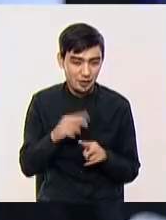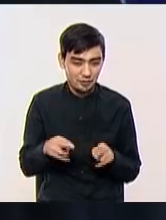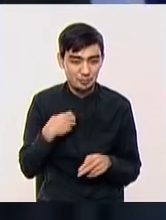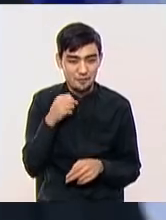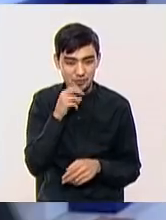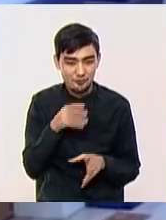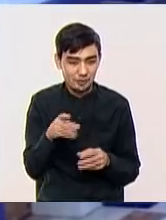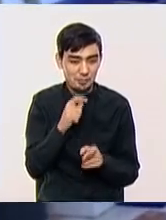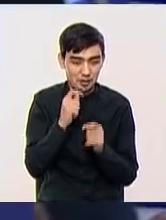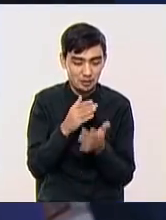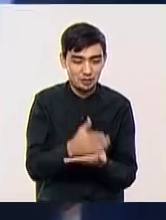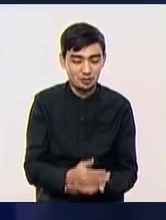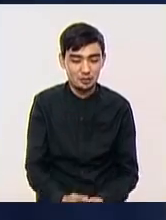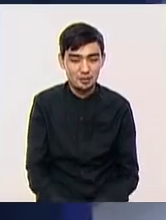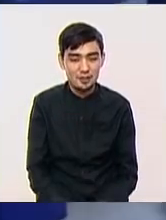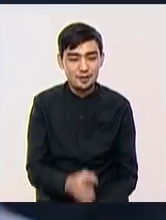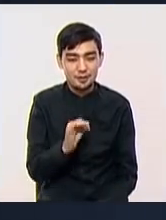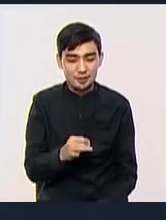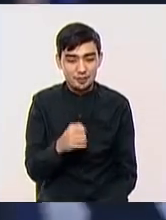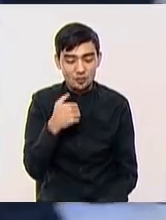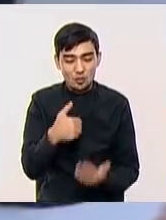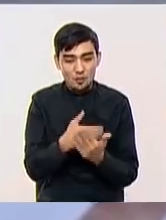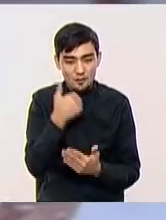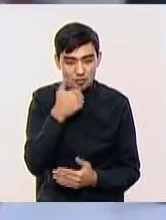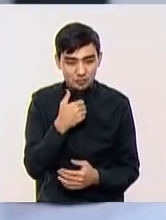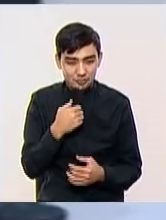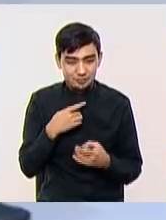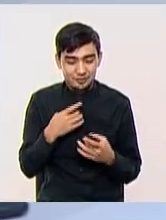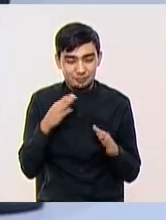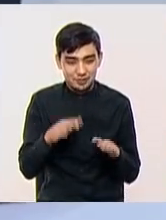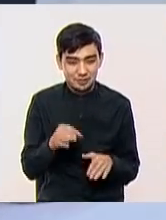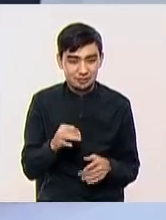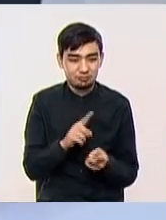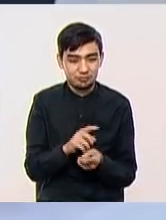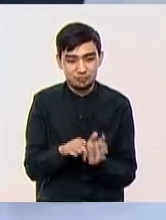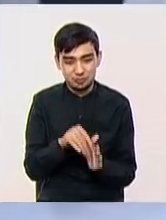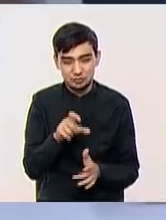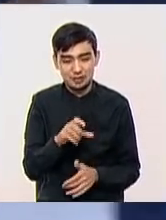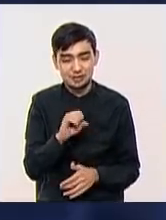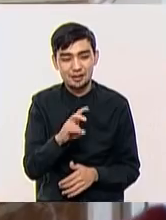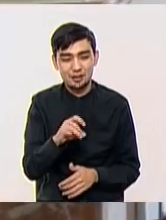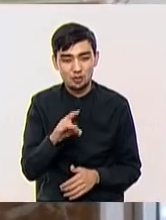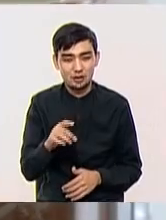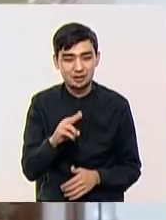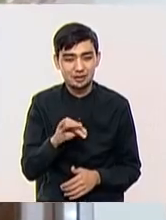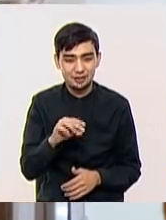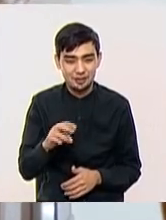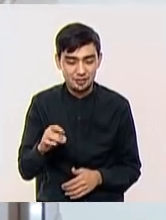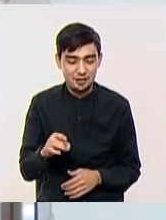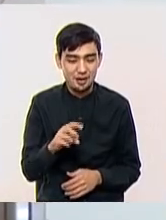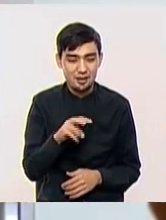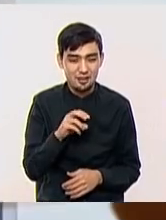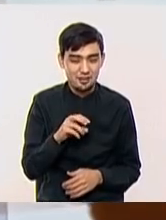немерелерге. Биылғы жаңа жылдық мерекені демалыс орындарында қарсы алатын депутаттар да жоқ емес. Сенатор Динар Нүкетаева барыс жылын отбасымен